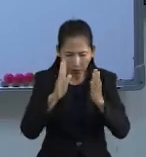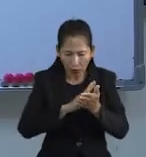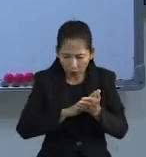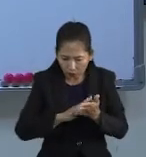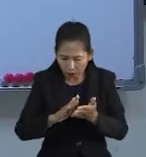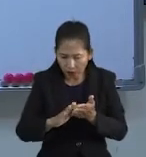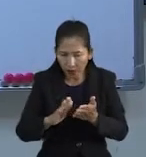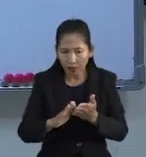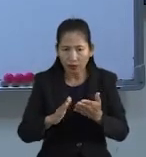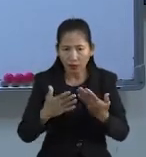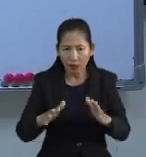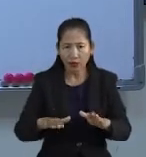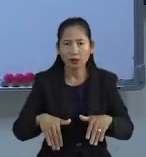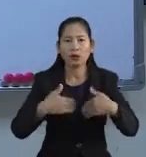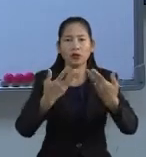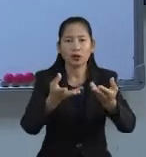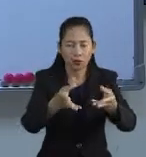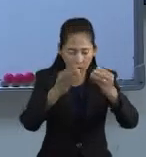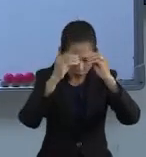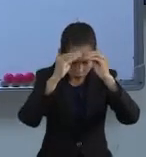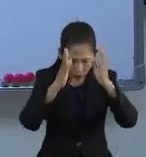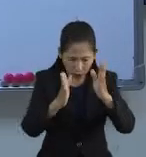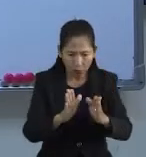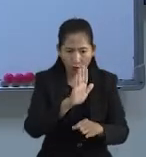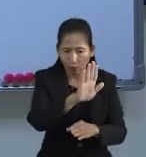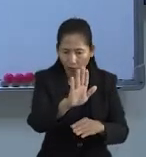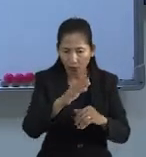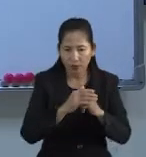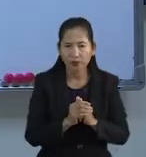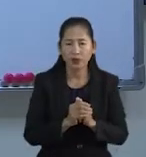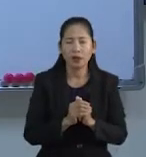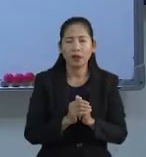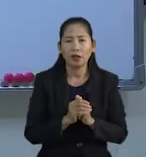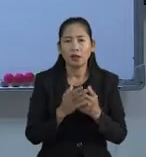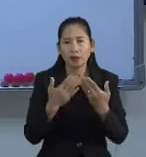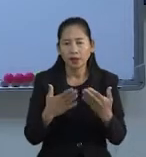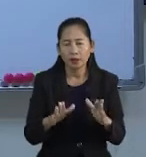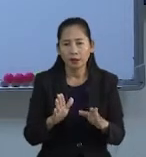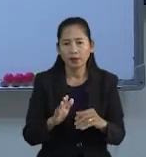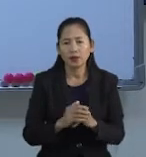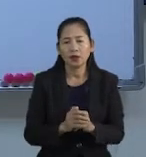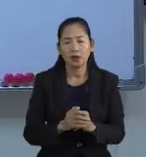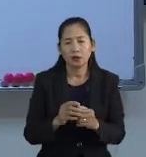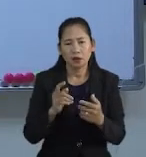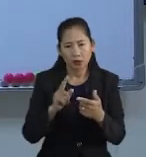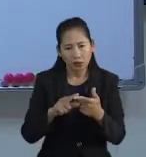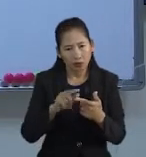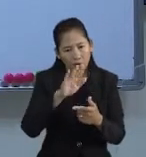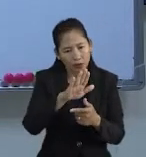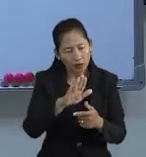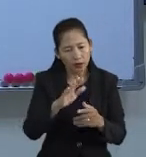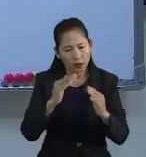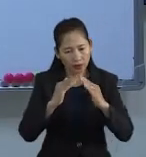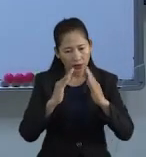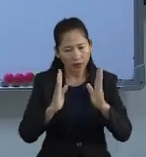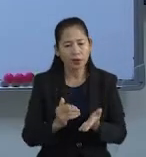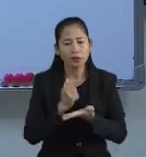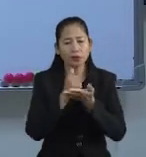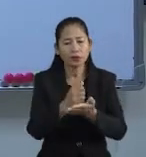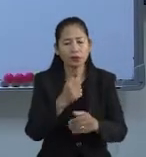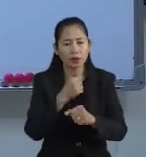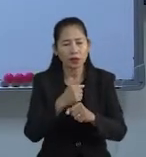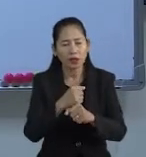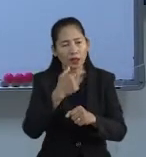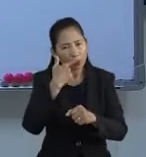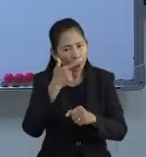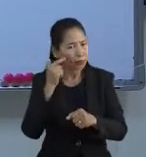sát bát hay vô bậc cô được chun lục kru nhà kru con về nhà con nè và hay mũi tiết con từ nơi tiết từ chết chui thứ ca nghe